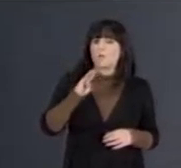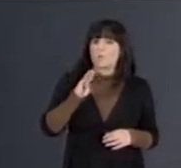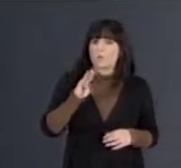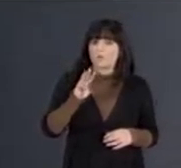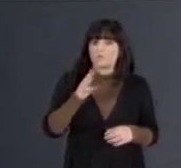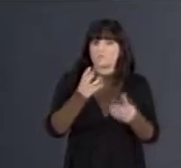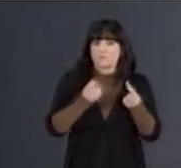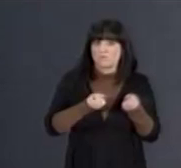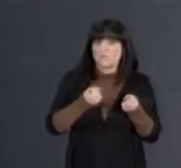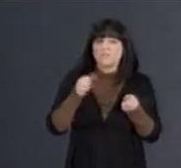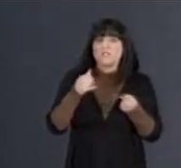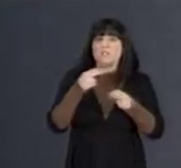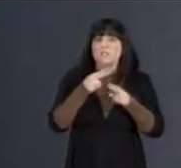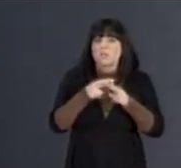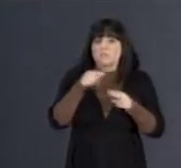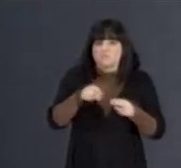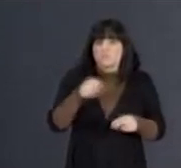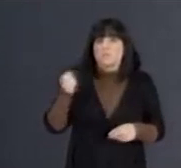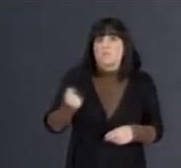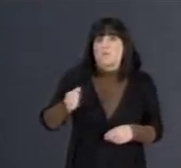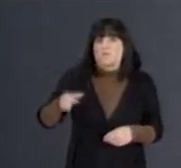Jekk jisir d-tip ta power station.